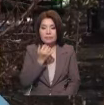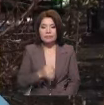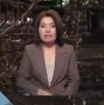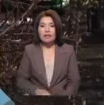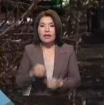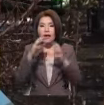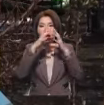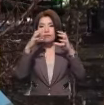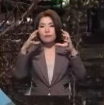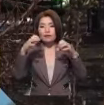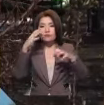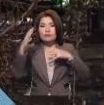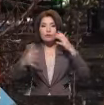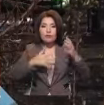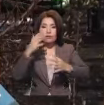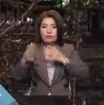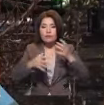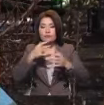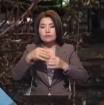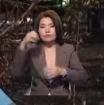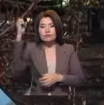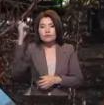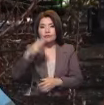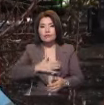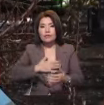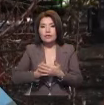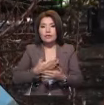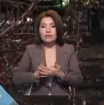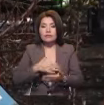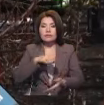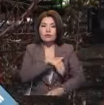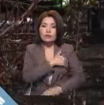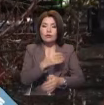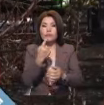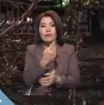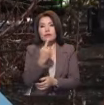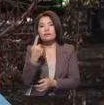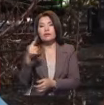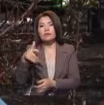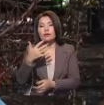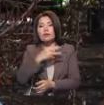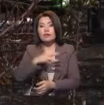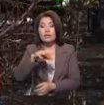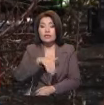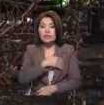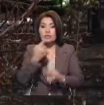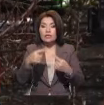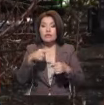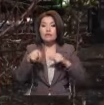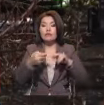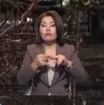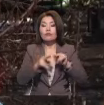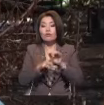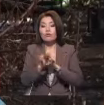Облаков солнечного ветра. Қазір күннің көзі өте белсенді. Күннің температурасы әдетте 1-1,5 миллион градус, бірақ кейбір аумақтары 3-4